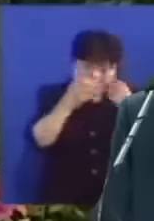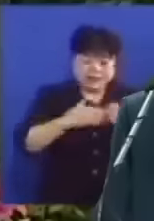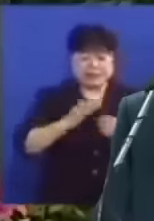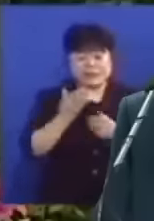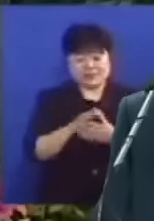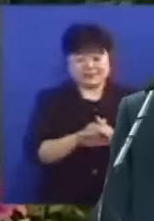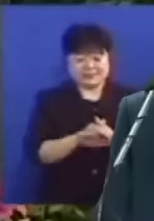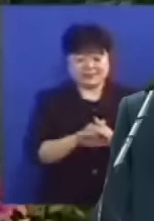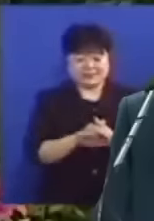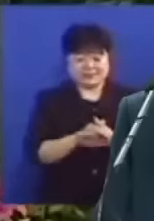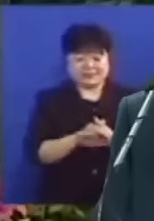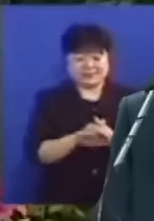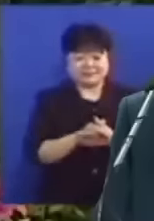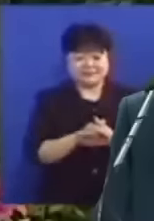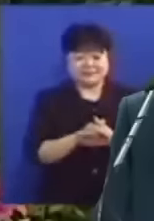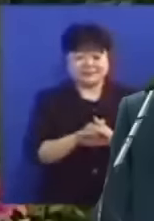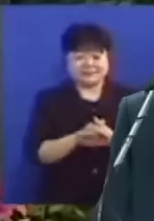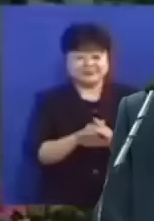것입니다.